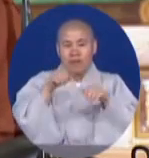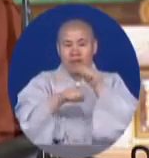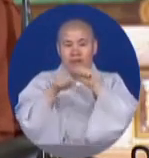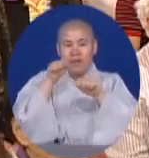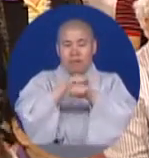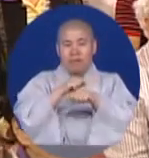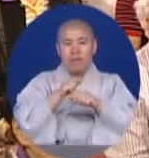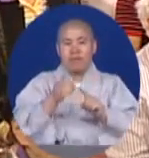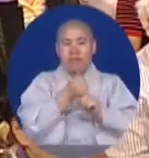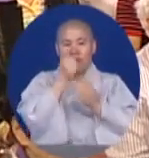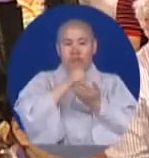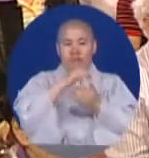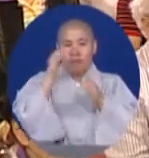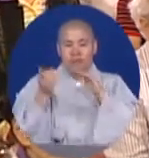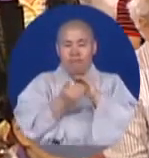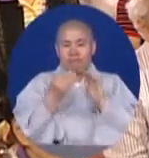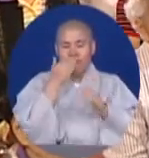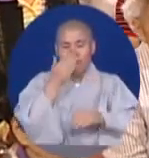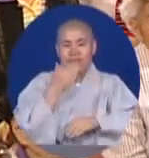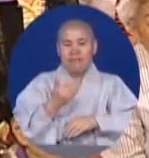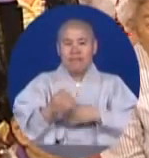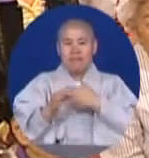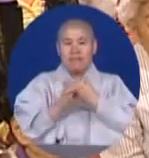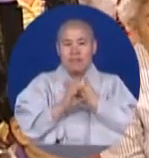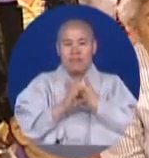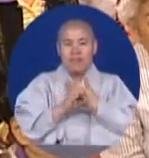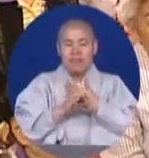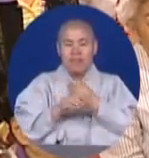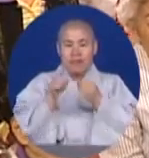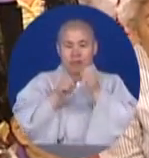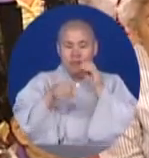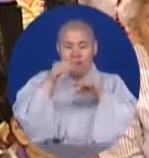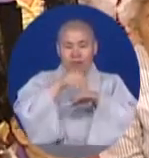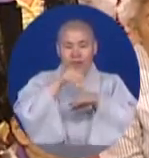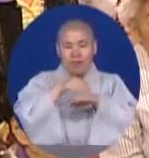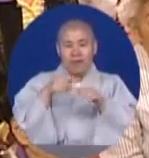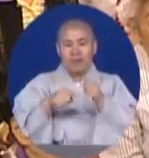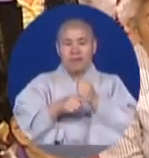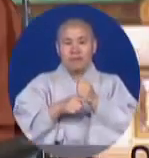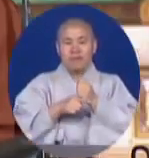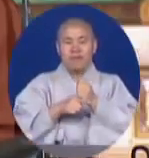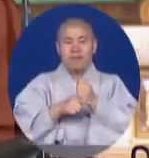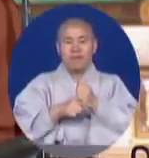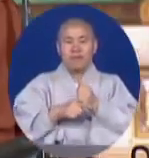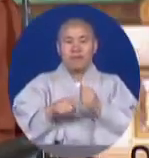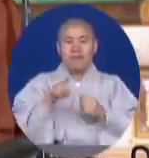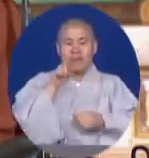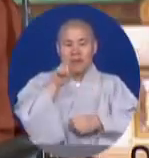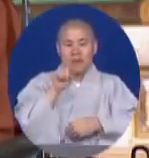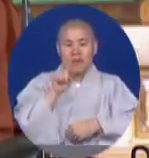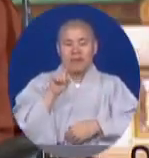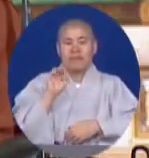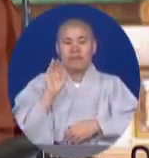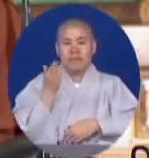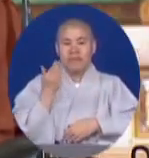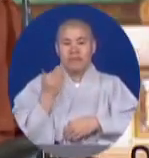그런 거죠. 그러면 수행이라고 하는 것은 하나가 되는